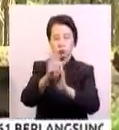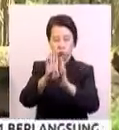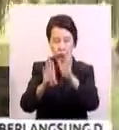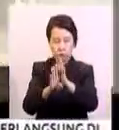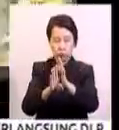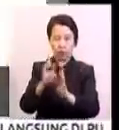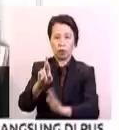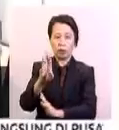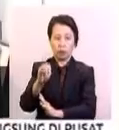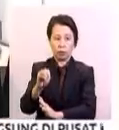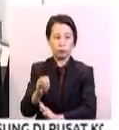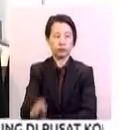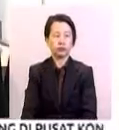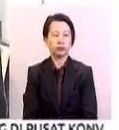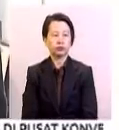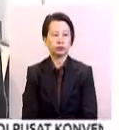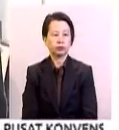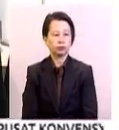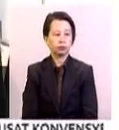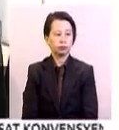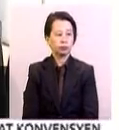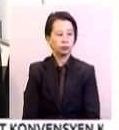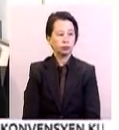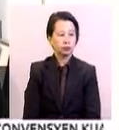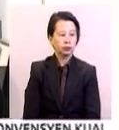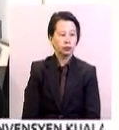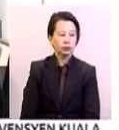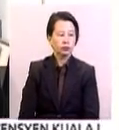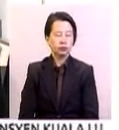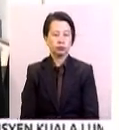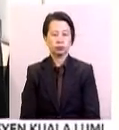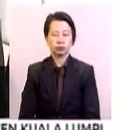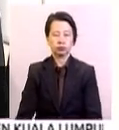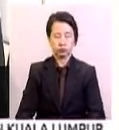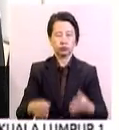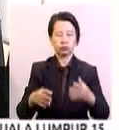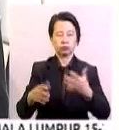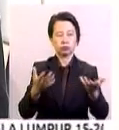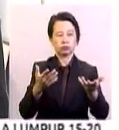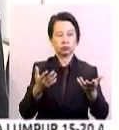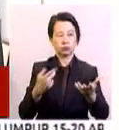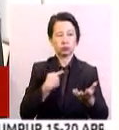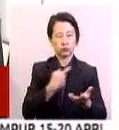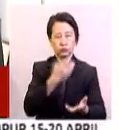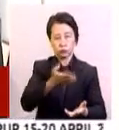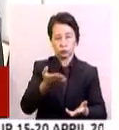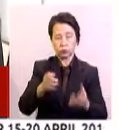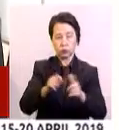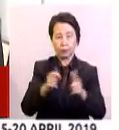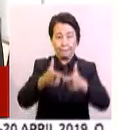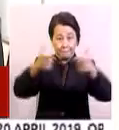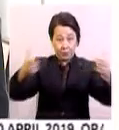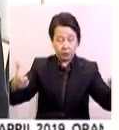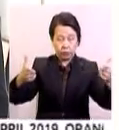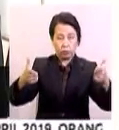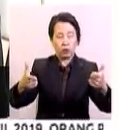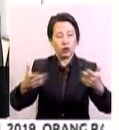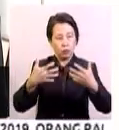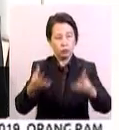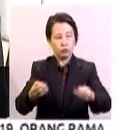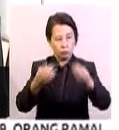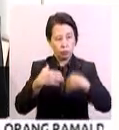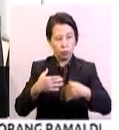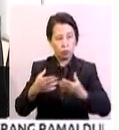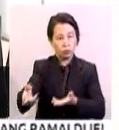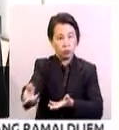RM4.74 bilion. Sawit adalah kita punya hasil ekspor kita yang terbesar dan ia mendatangkan banyak